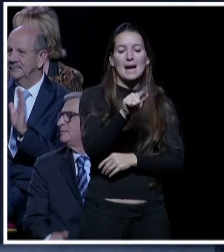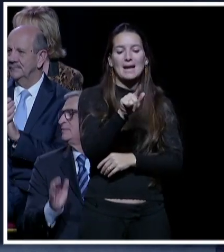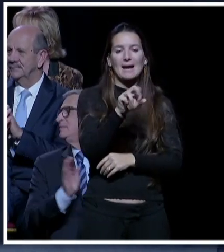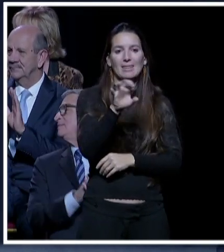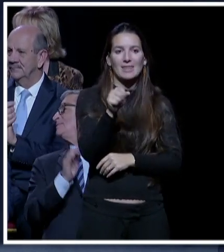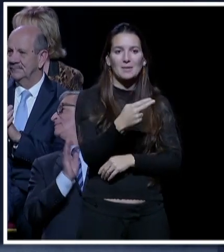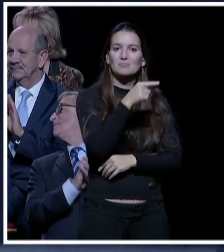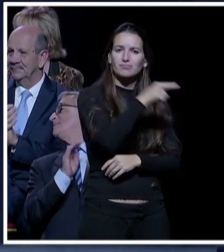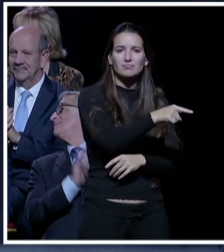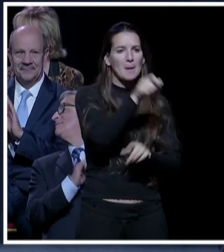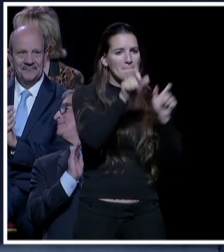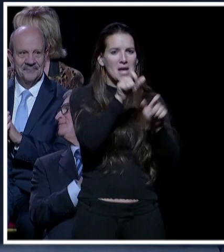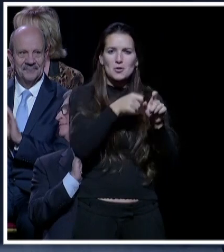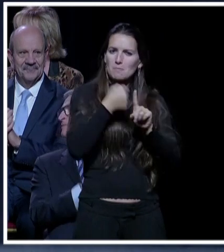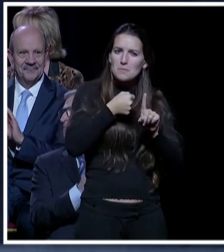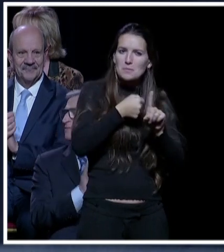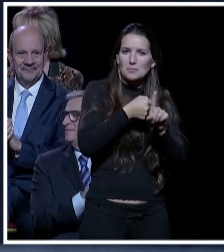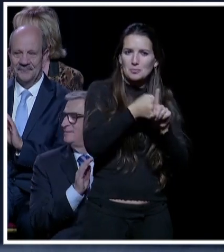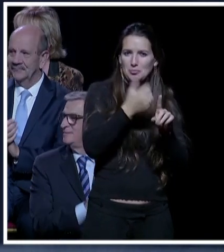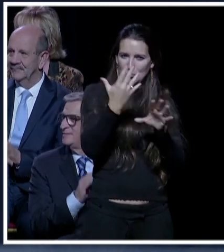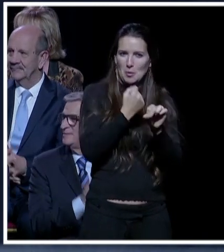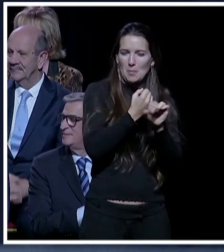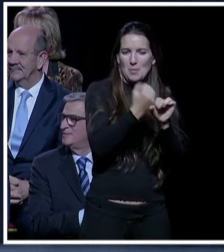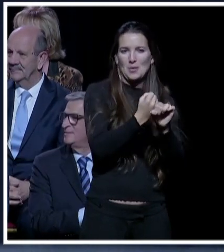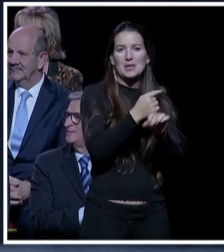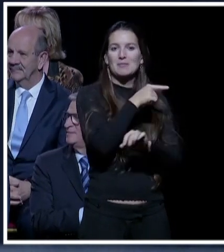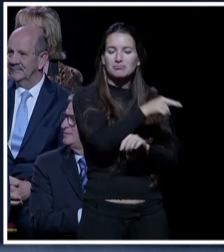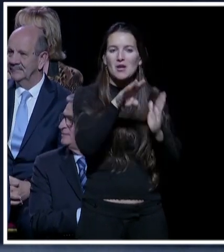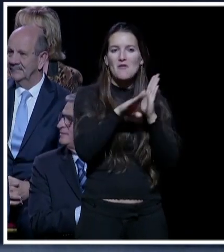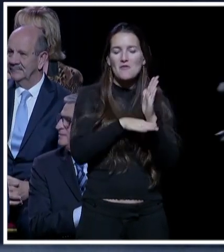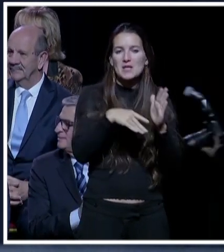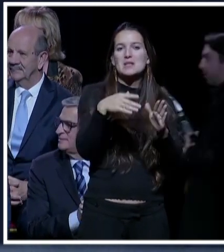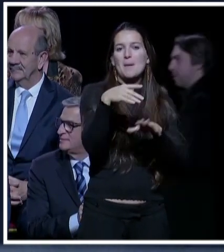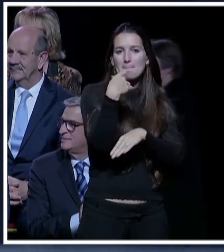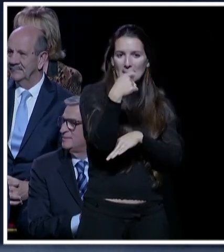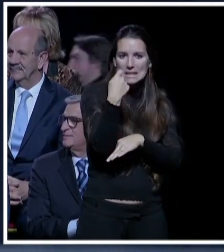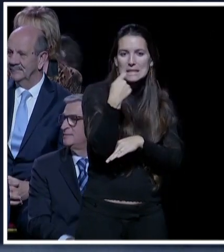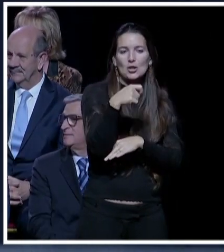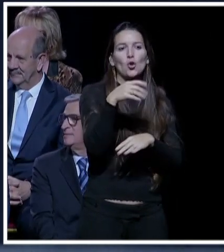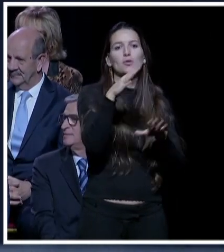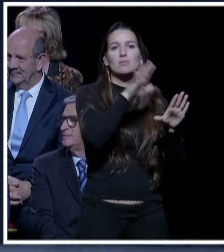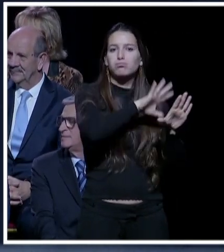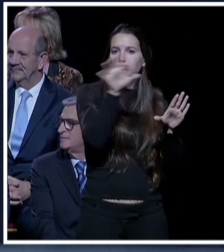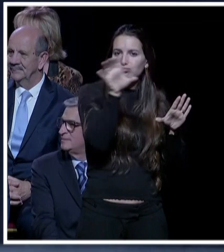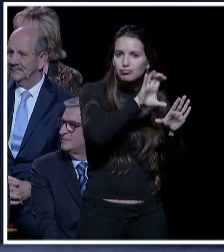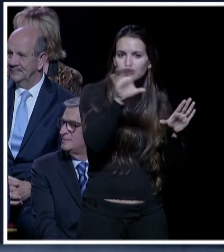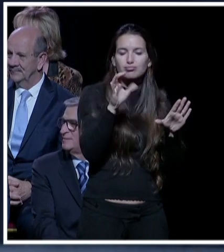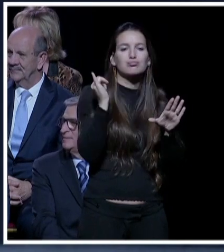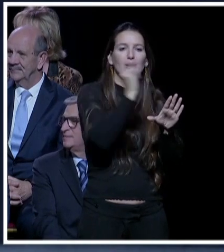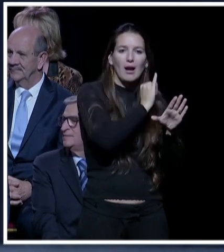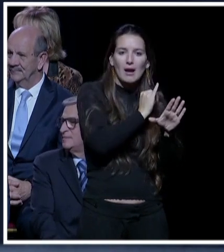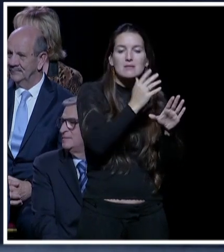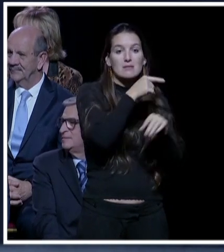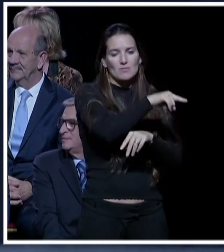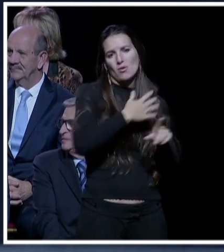championne, qui est vice-présidente du département, qui est maire d'Auribeau, vice-présidente de la communauté d'agglomération, chère Michèle,